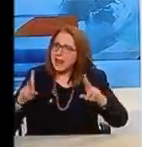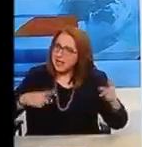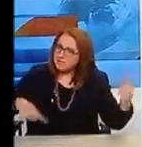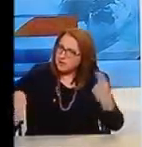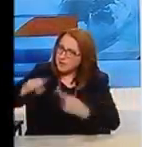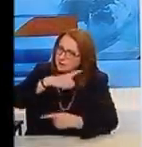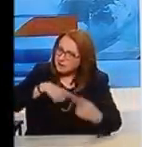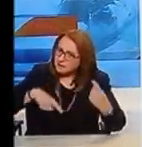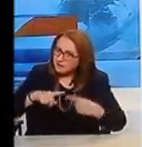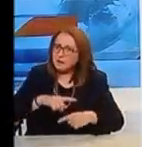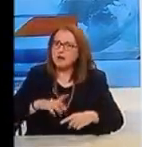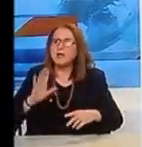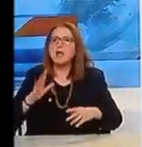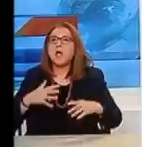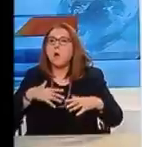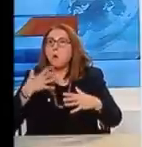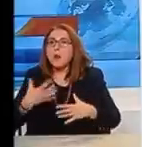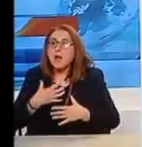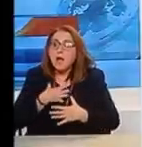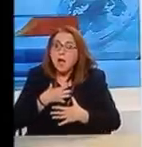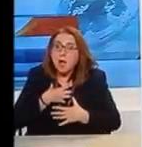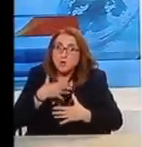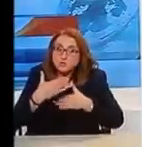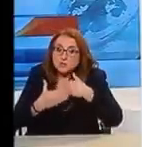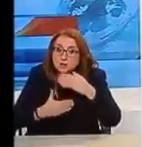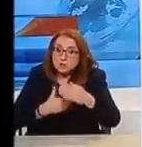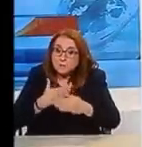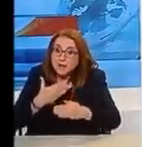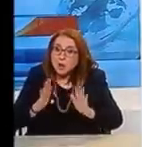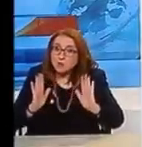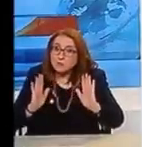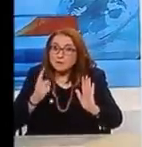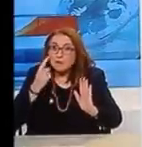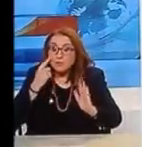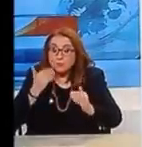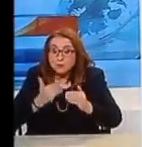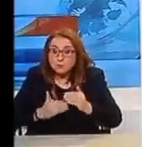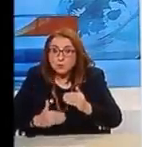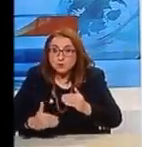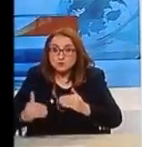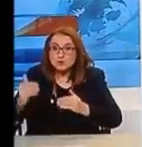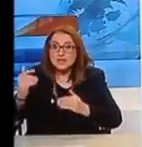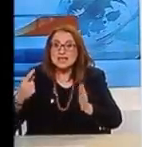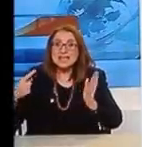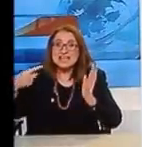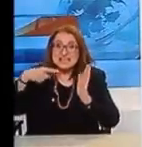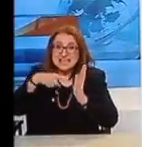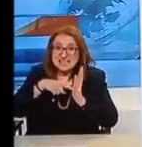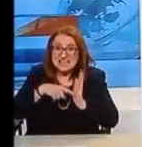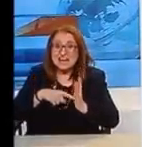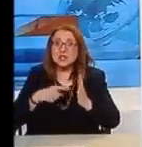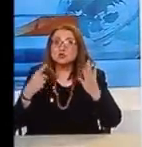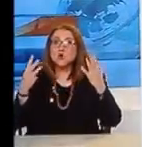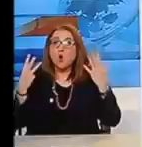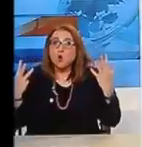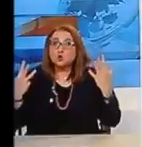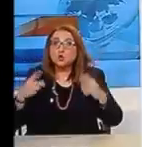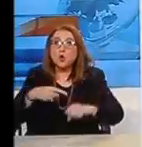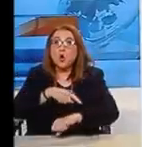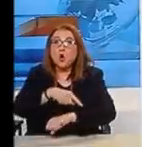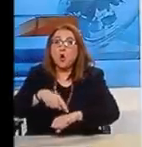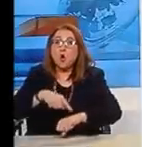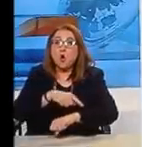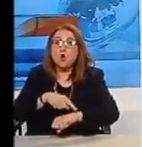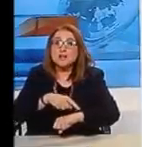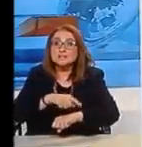το τι θα συμβεί. Πώς θα εξελιχθεί αυτή η κατάσταση. 1008 ώρες ολοκληρώνονται αύριο στις 6 το πρωί, που καθολικά